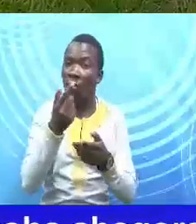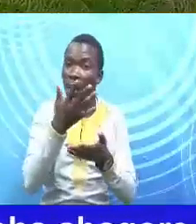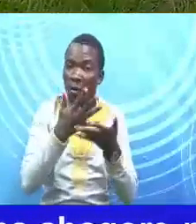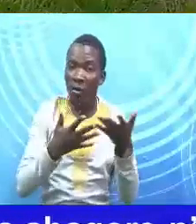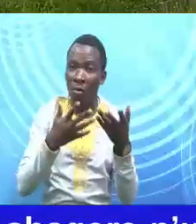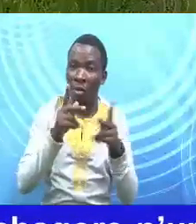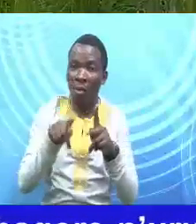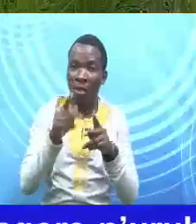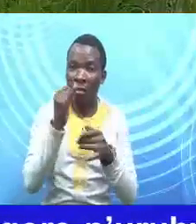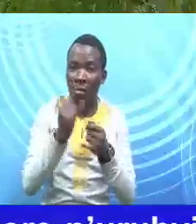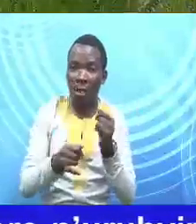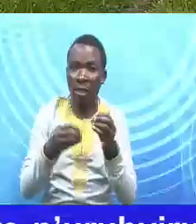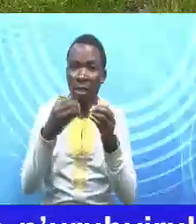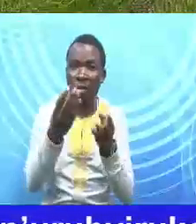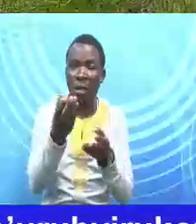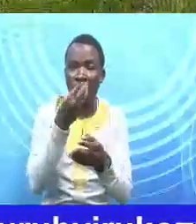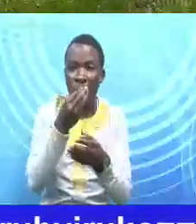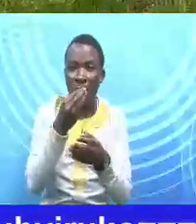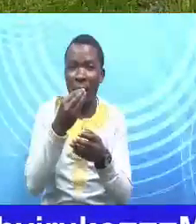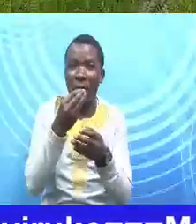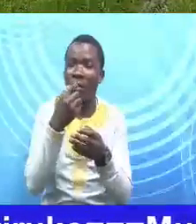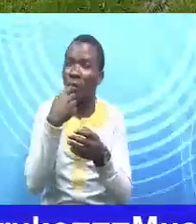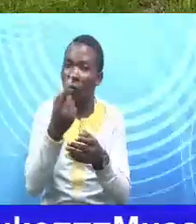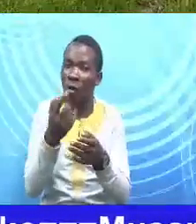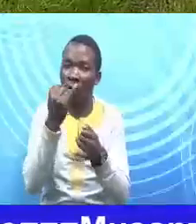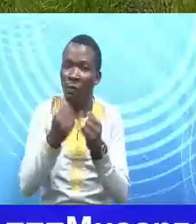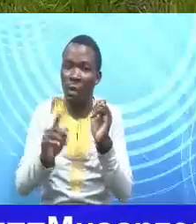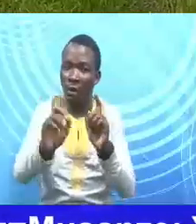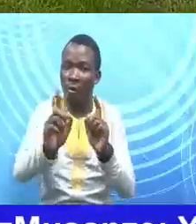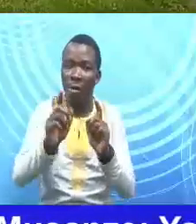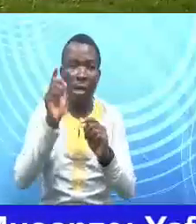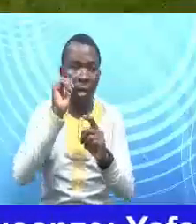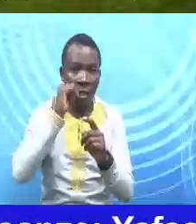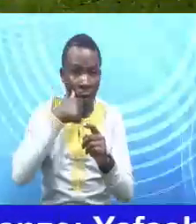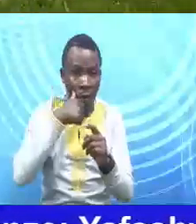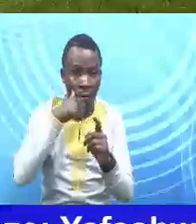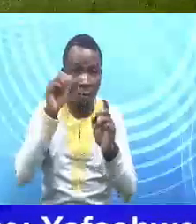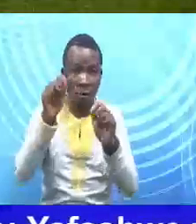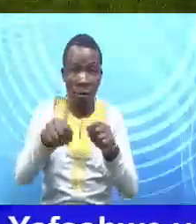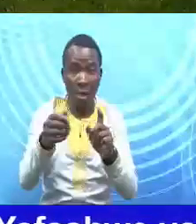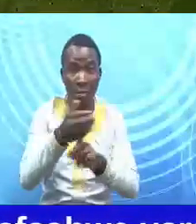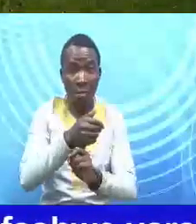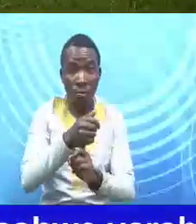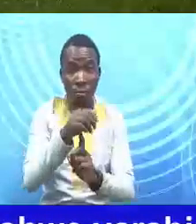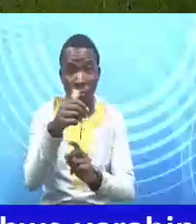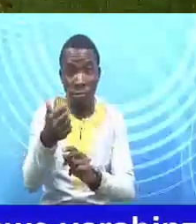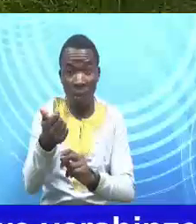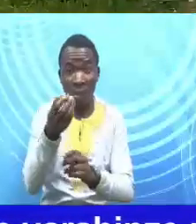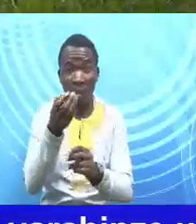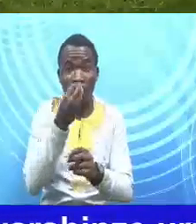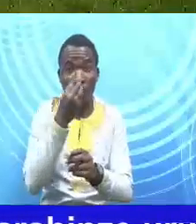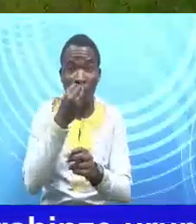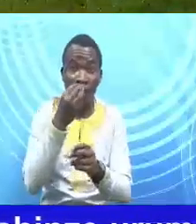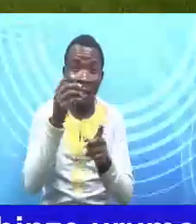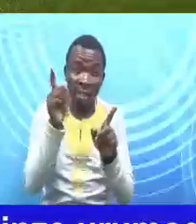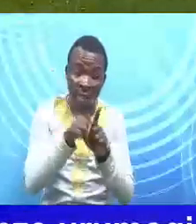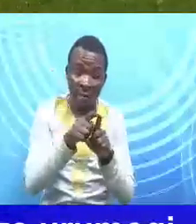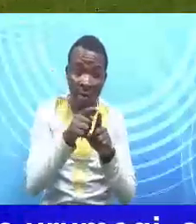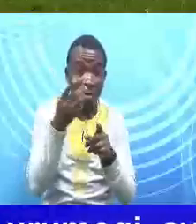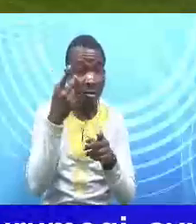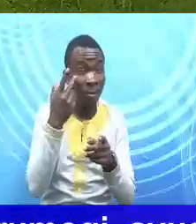guha ibiryo ntabwo twavuga ngo ni rwo finali ejo nanone dushobora kuboneka ibindi byo kurya kandi niko bimeze